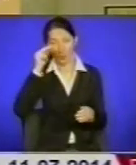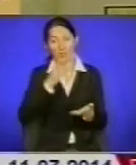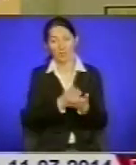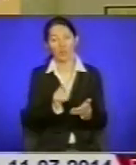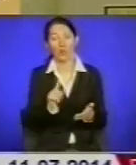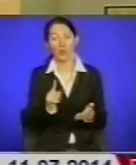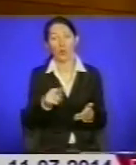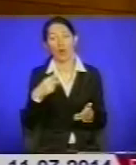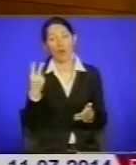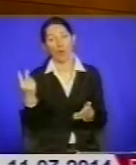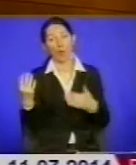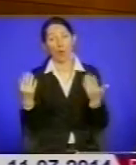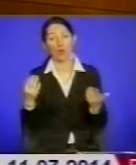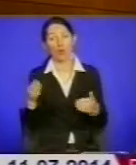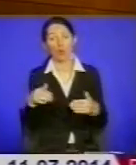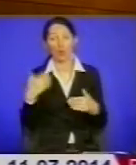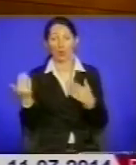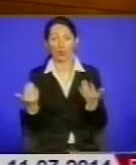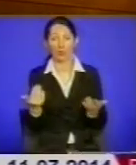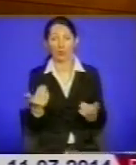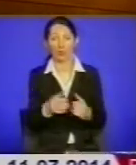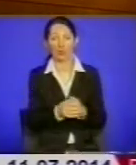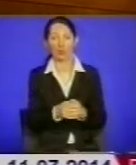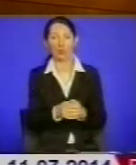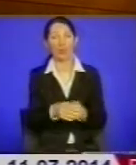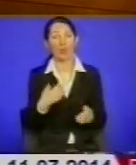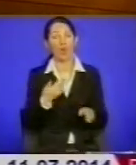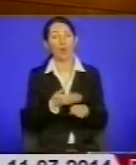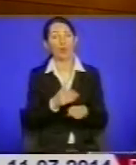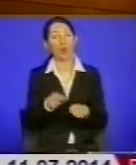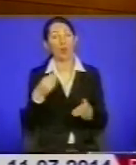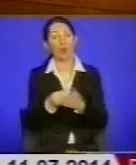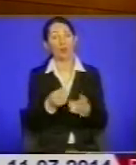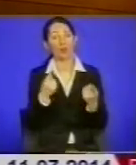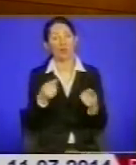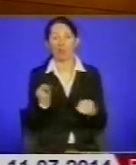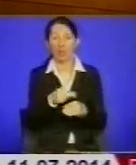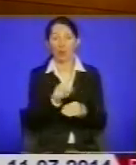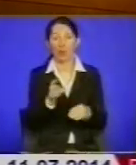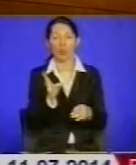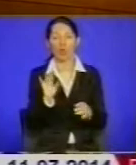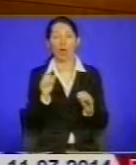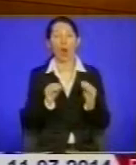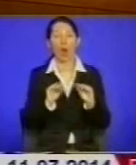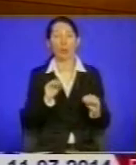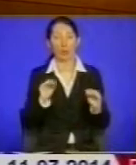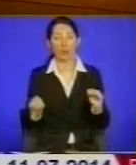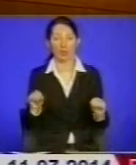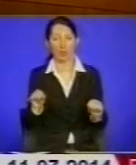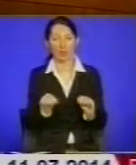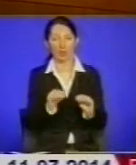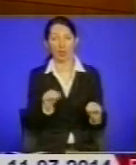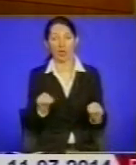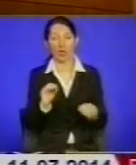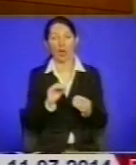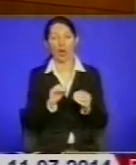в обох сторін. Унія виділила кошти на великі ремонти і на обладнання. Обладнання, особливо